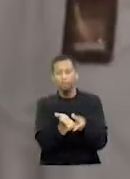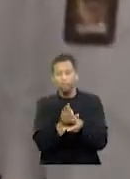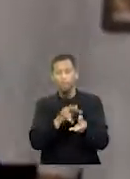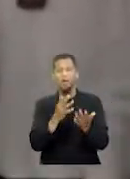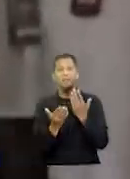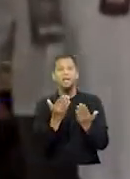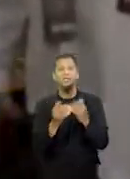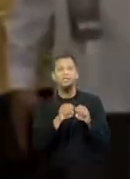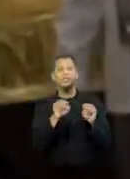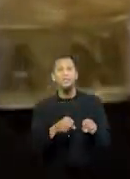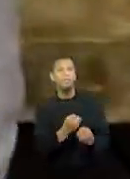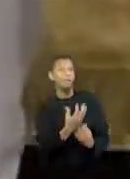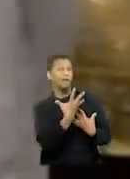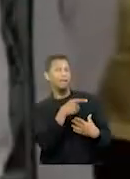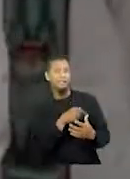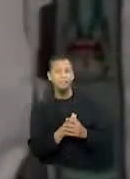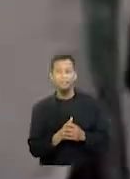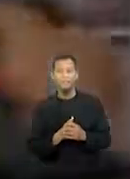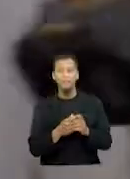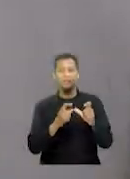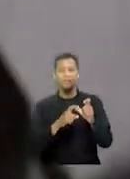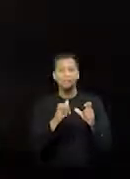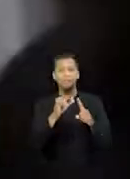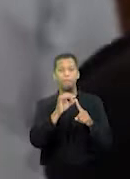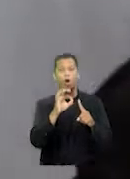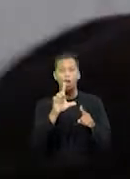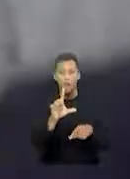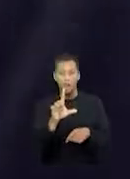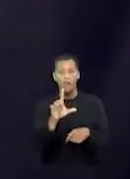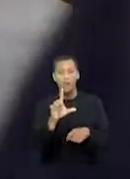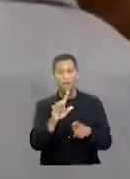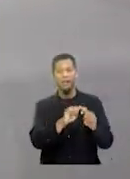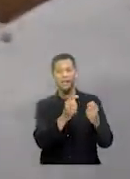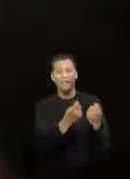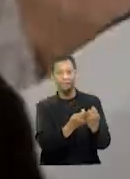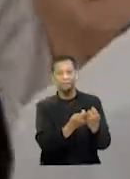Informasi Partai Politik atau SIPOL bersama tim Sekretariat Jenderal KPU.